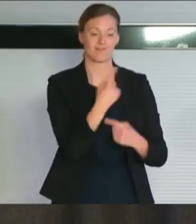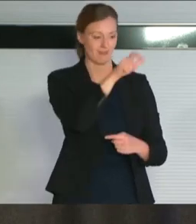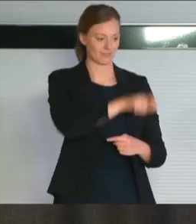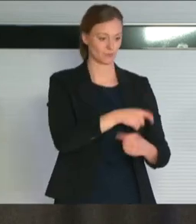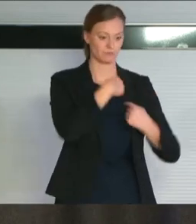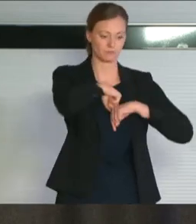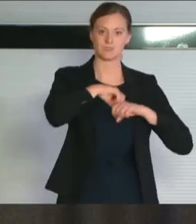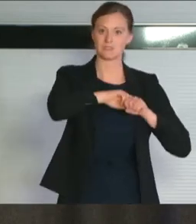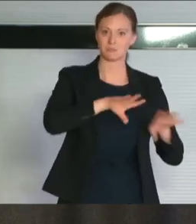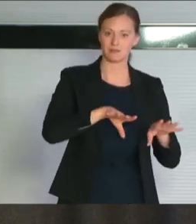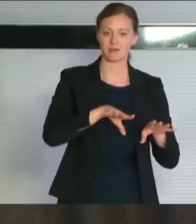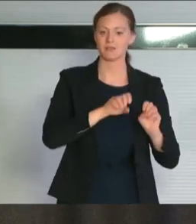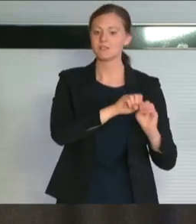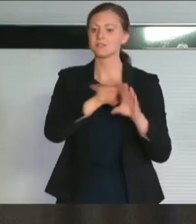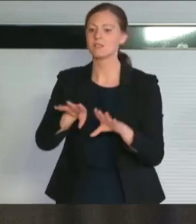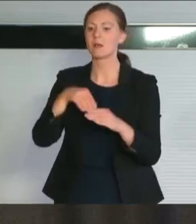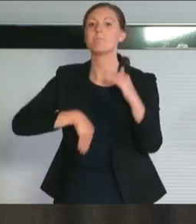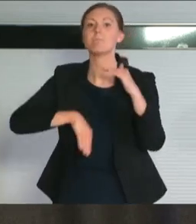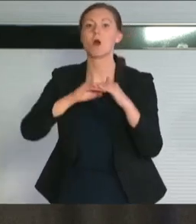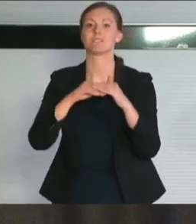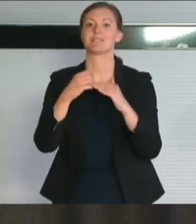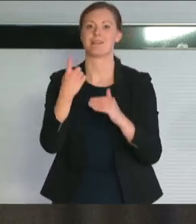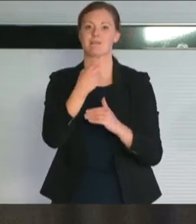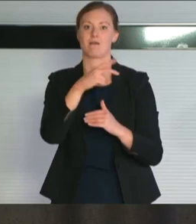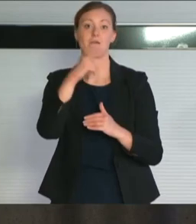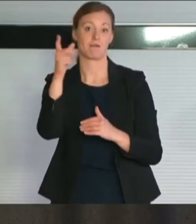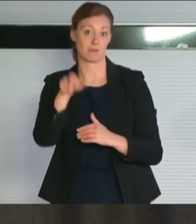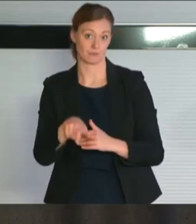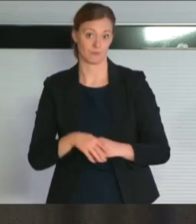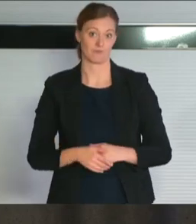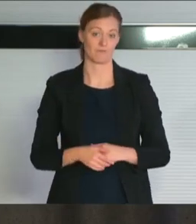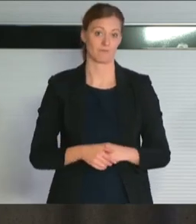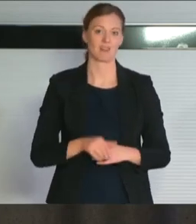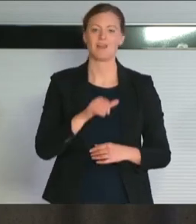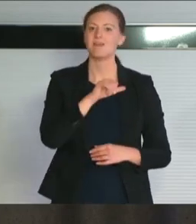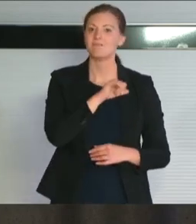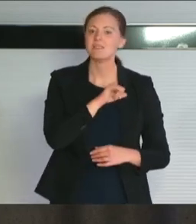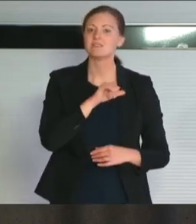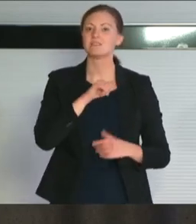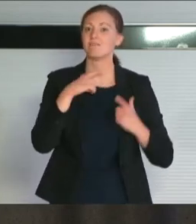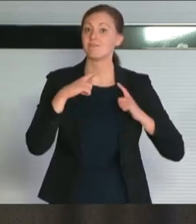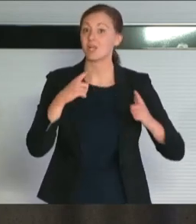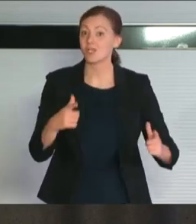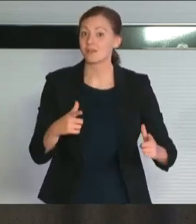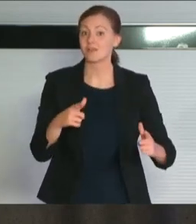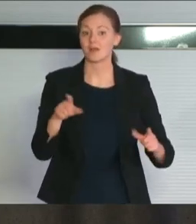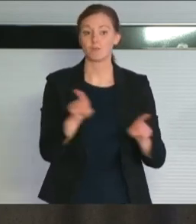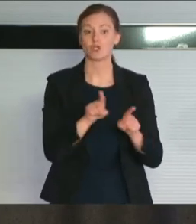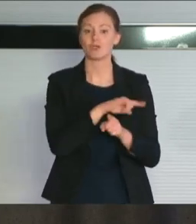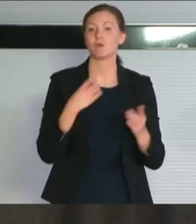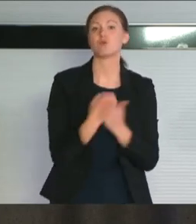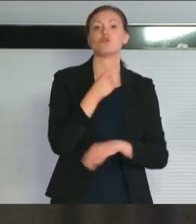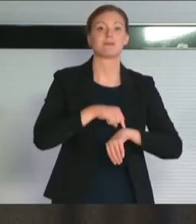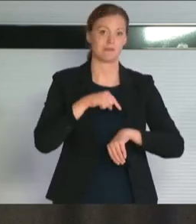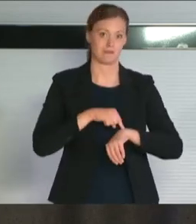smitter maksimalt en annen person. Lykkes vi med dette, da vil vi vinne tid. Da